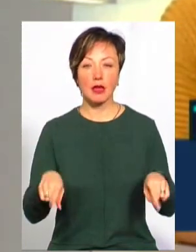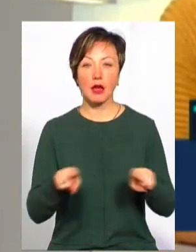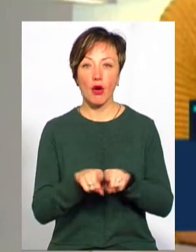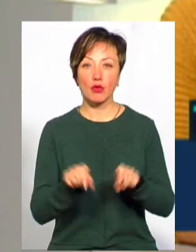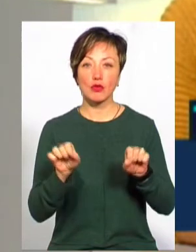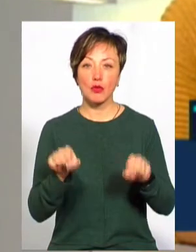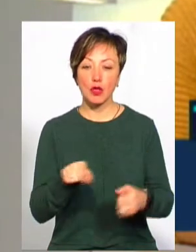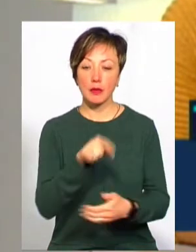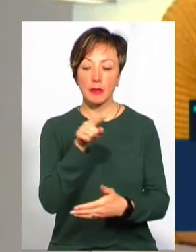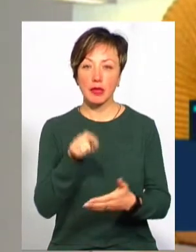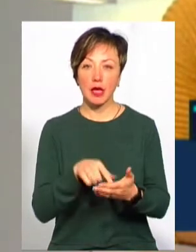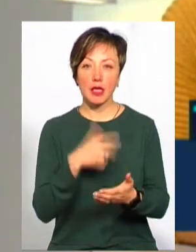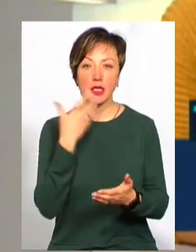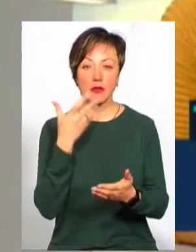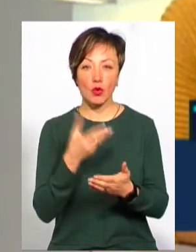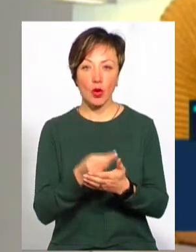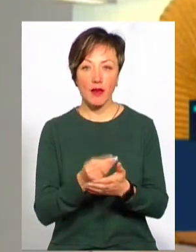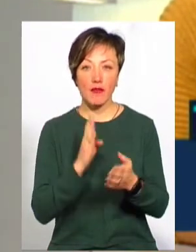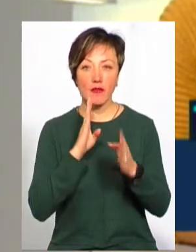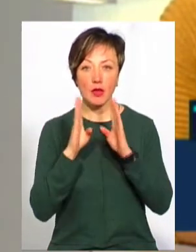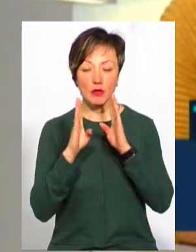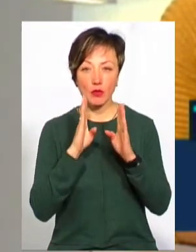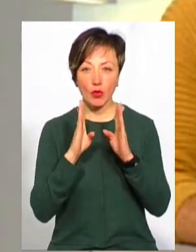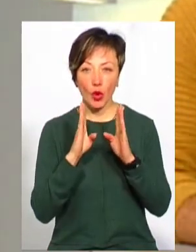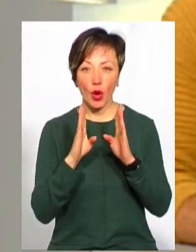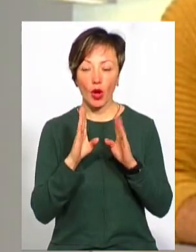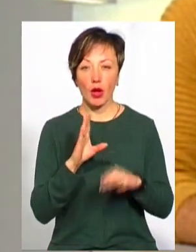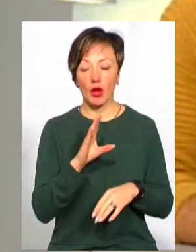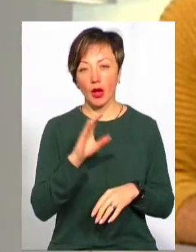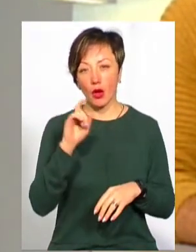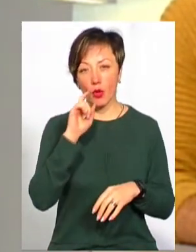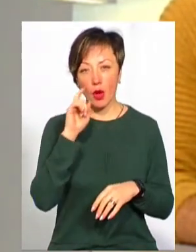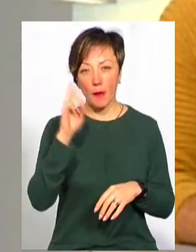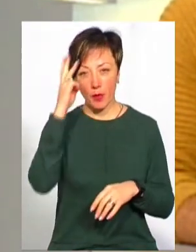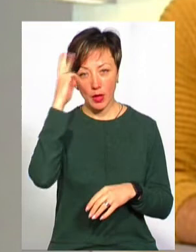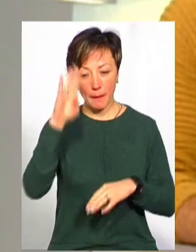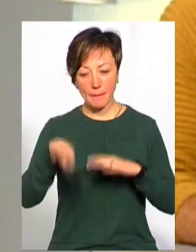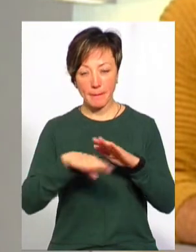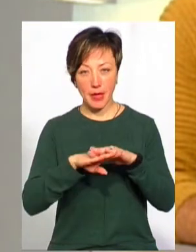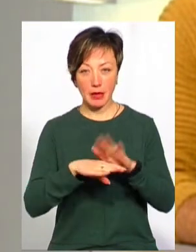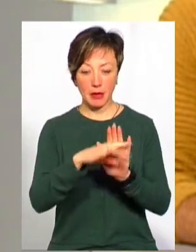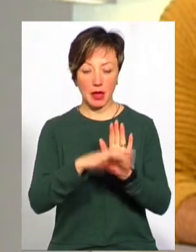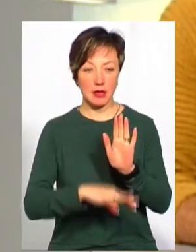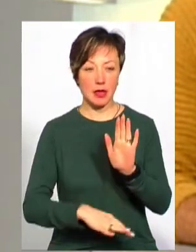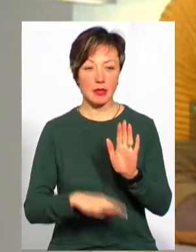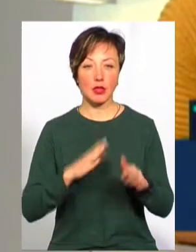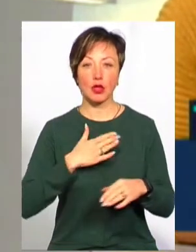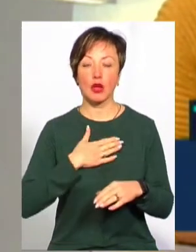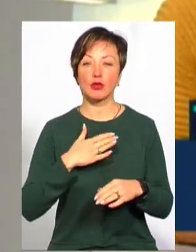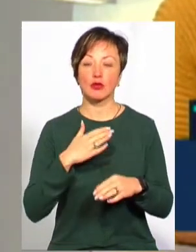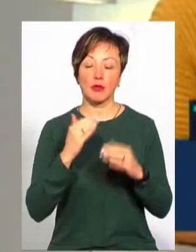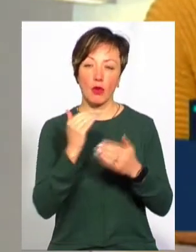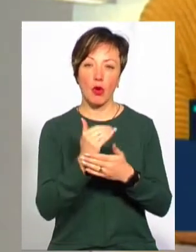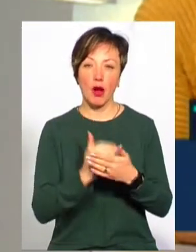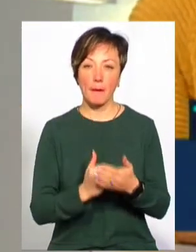Також можете ставити свої запитання у Фейсбуці на сторінці UA Поділля під прямою трансляцією нашої програми.